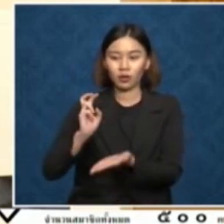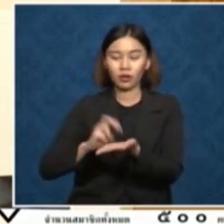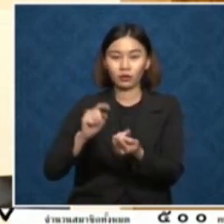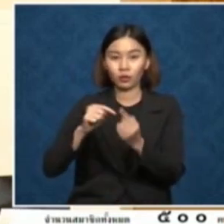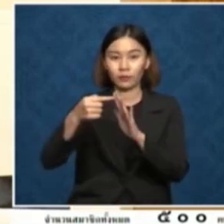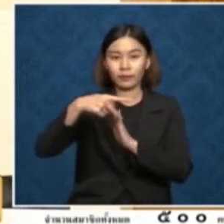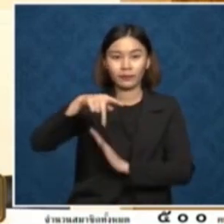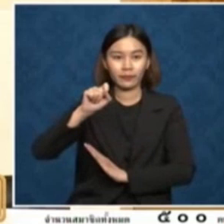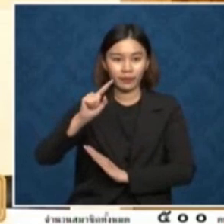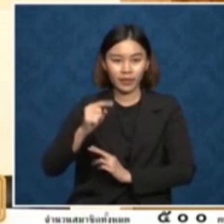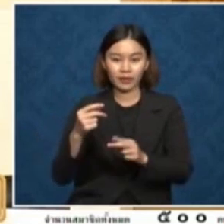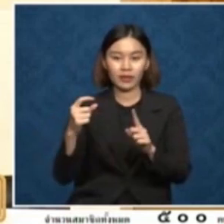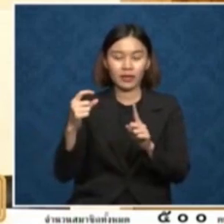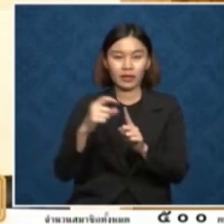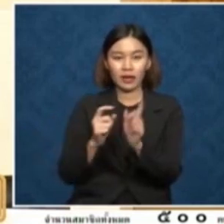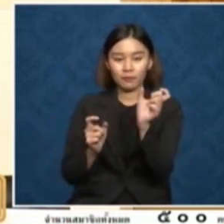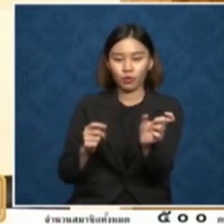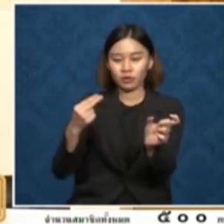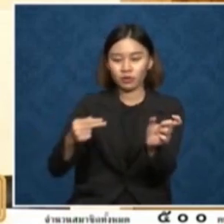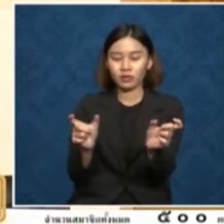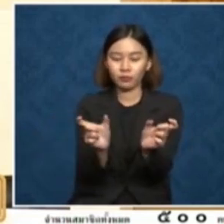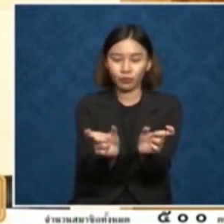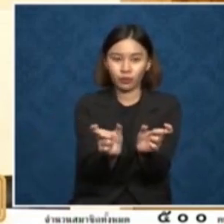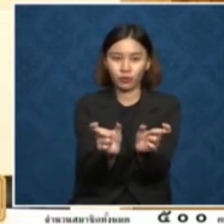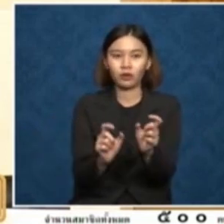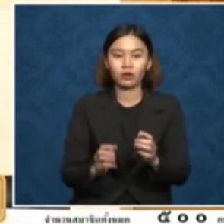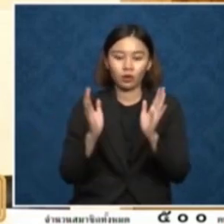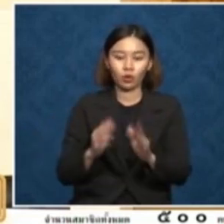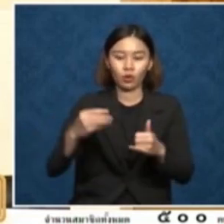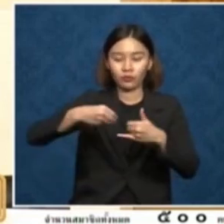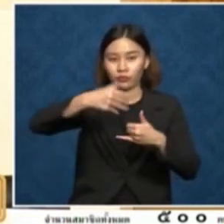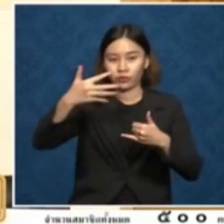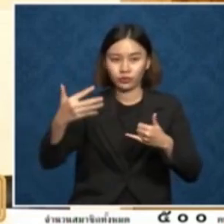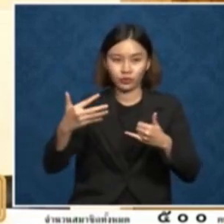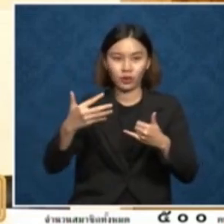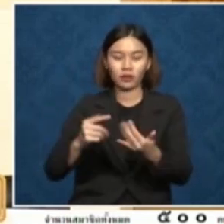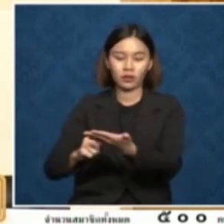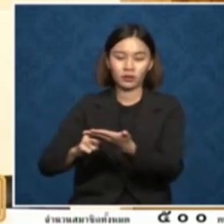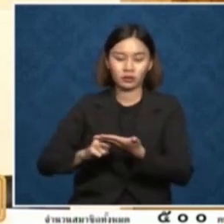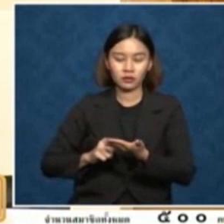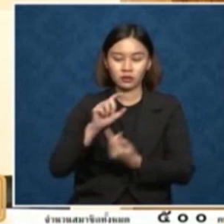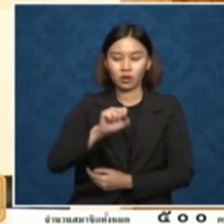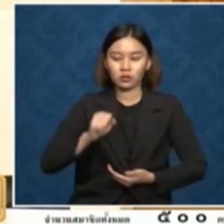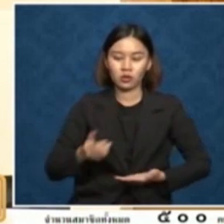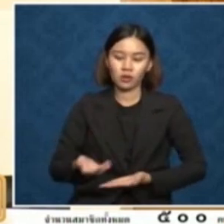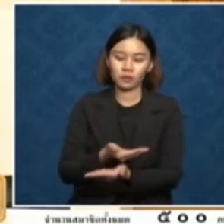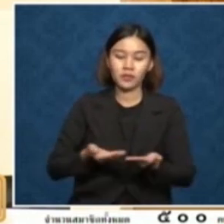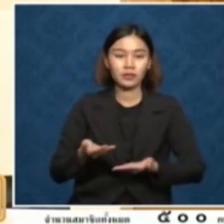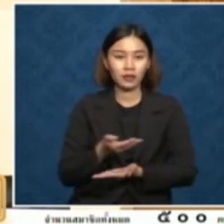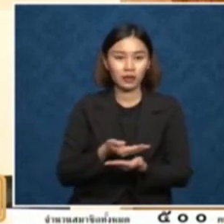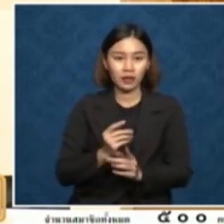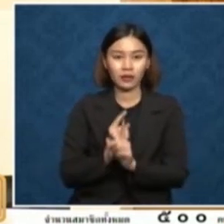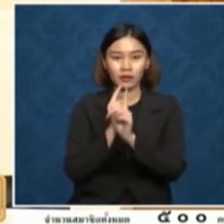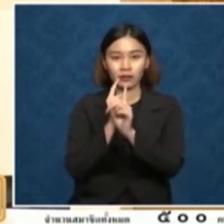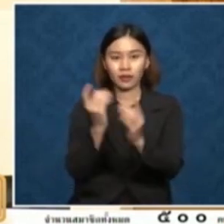พศคำนำหน้านามและการคุ้มครองบุคคลผู้มีความหลากหลายทางเพศพ.ศ.มายังสภาผู้แทนราษฎรเพื่อพิจารณาต